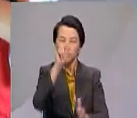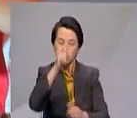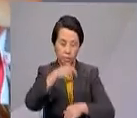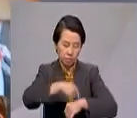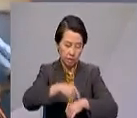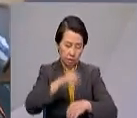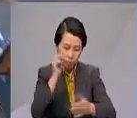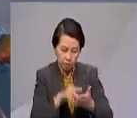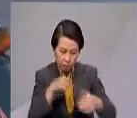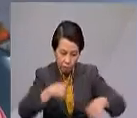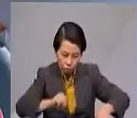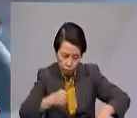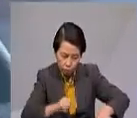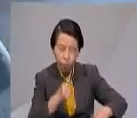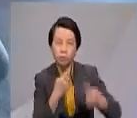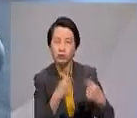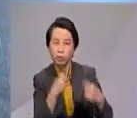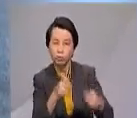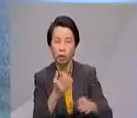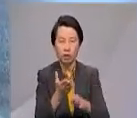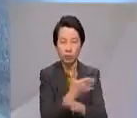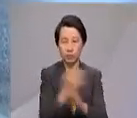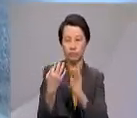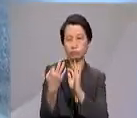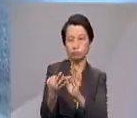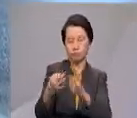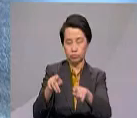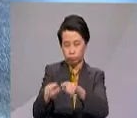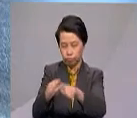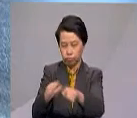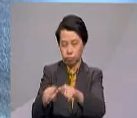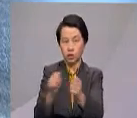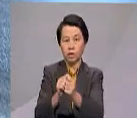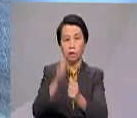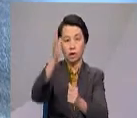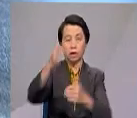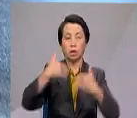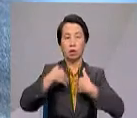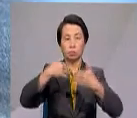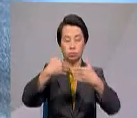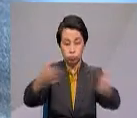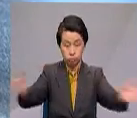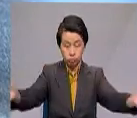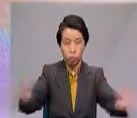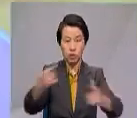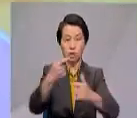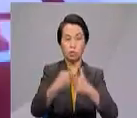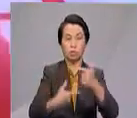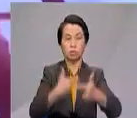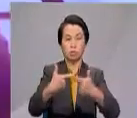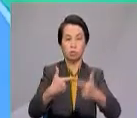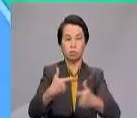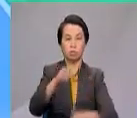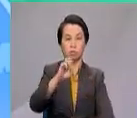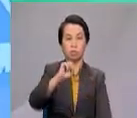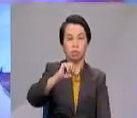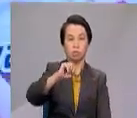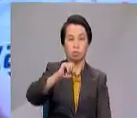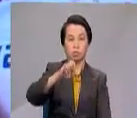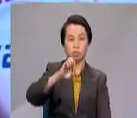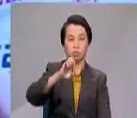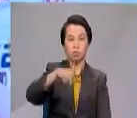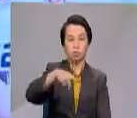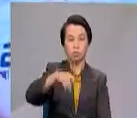masa mengenali jentera baharunya sebelum menghadapi musim baharu yang dijadual membuka tirai di Lit antarabangsa Sepang 6 Mac